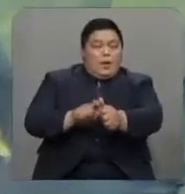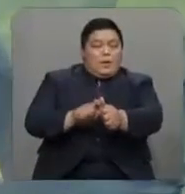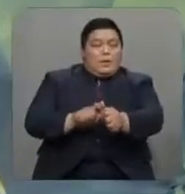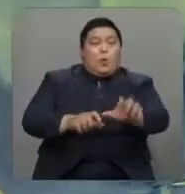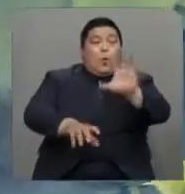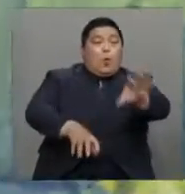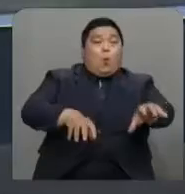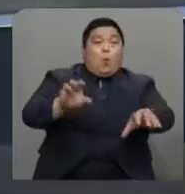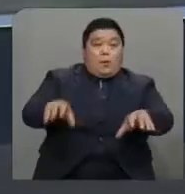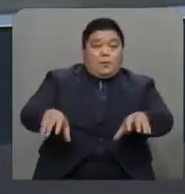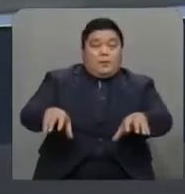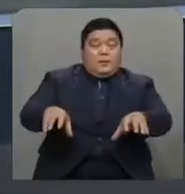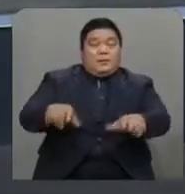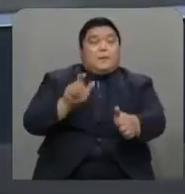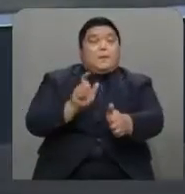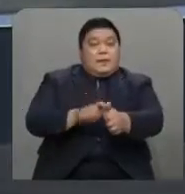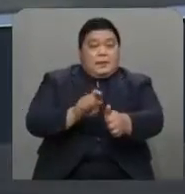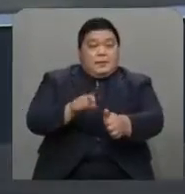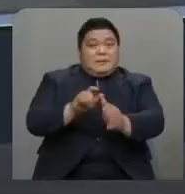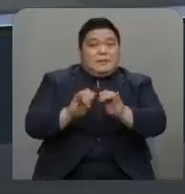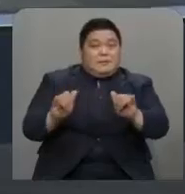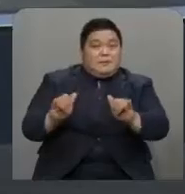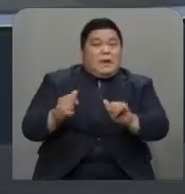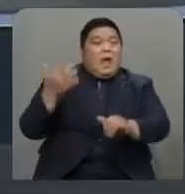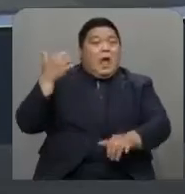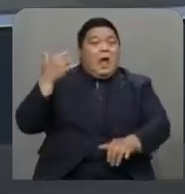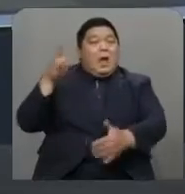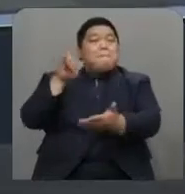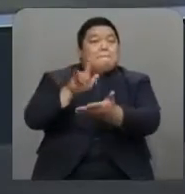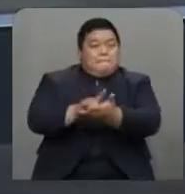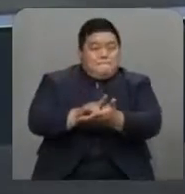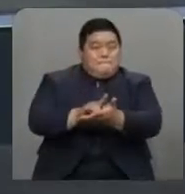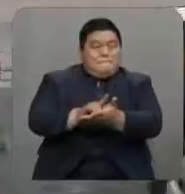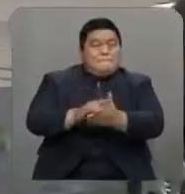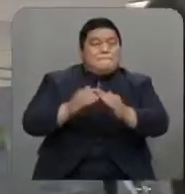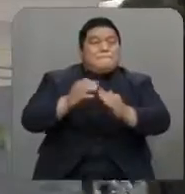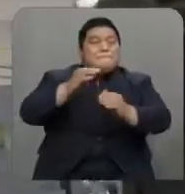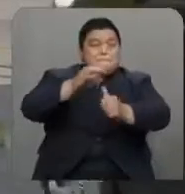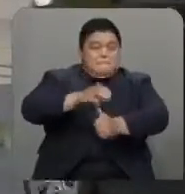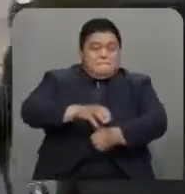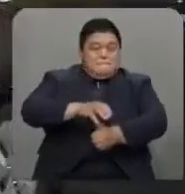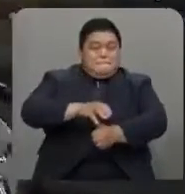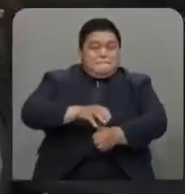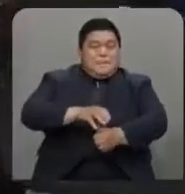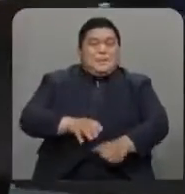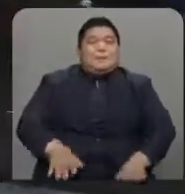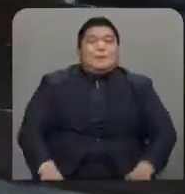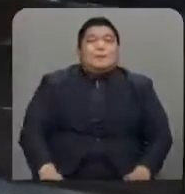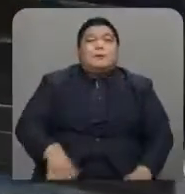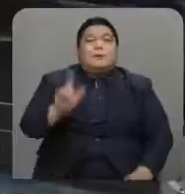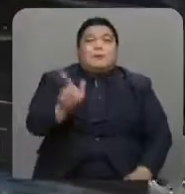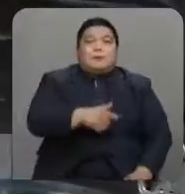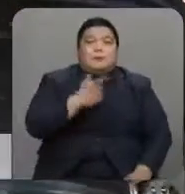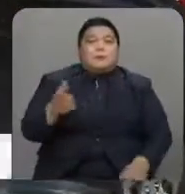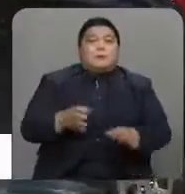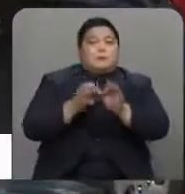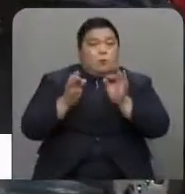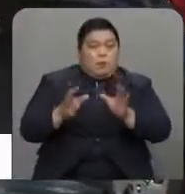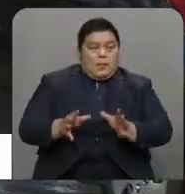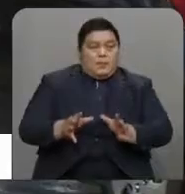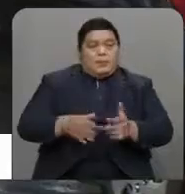인제에서 확진된 외국인은 최근 해외에서 입국해 격리돼 있었던 것으로 파악됐습니다. 오늘 하루 강원도에서만